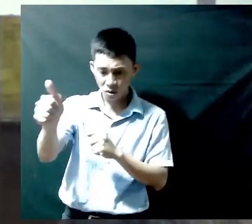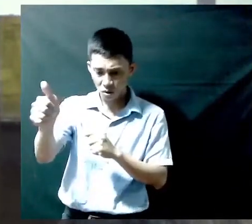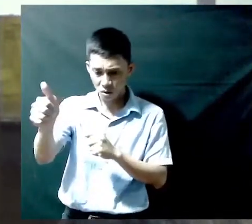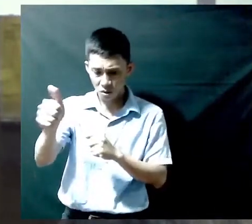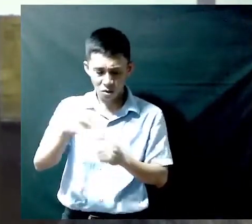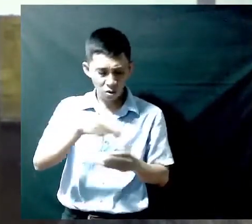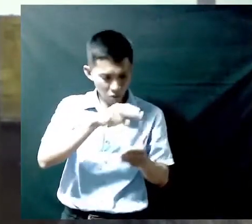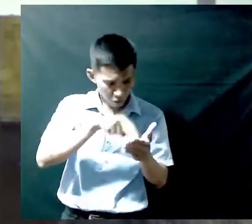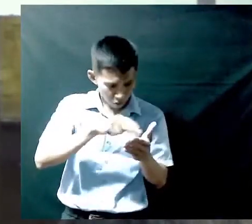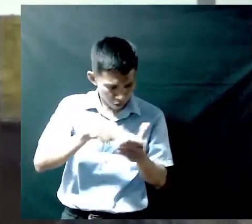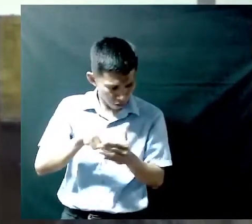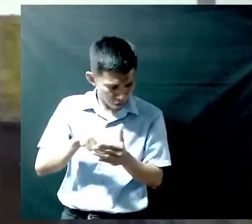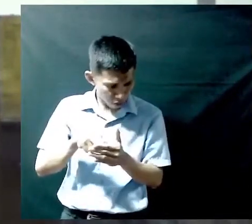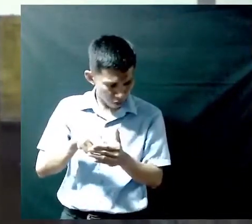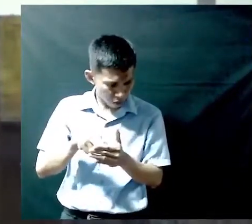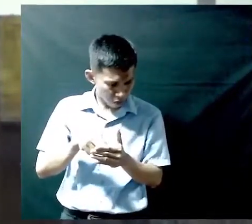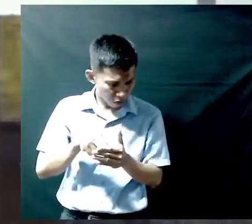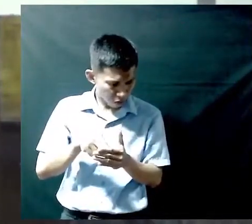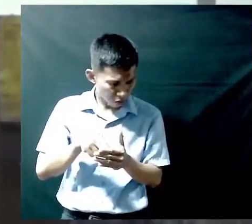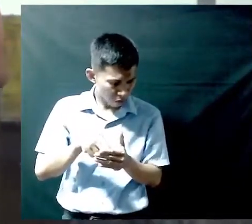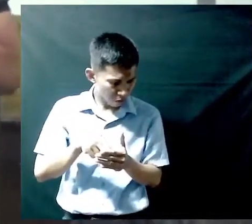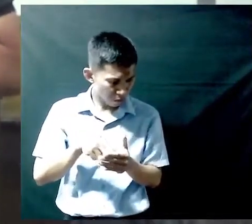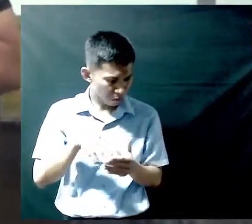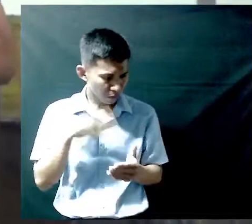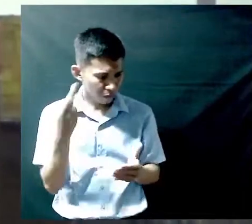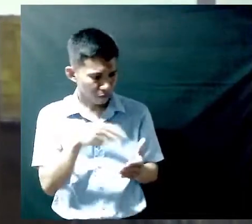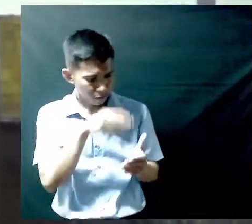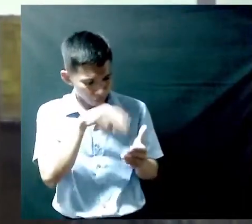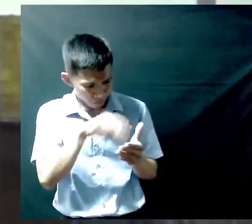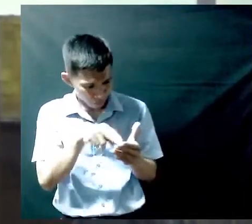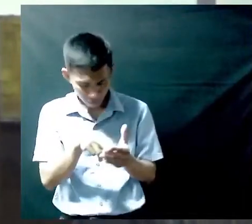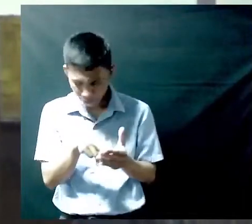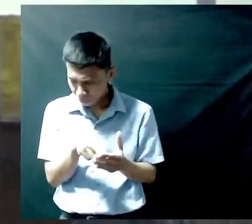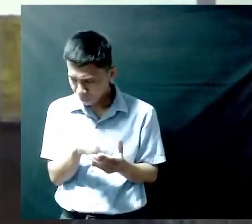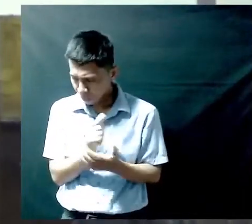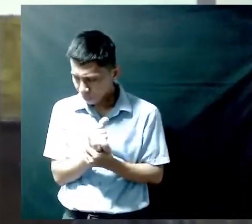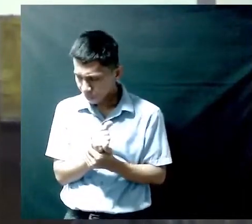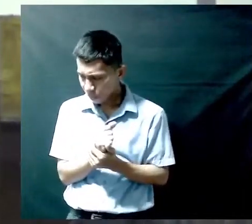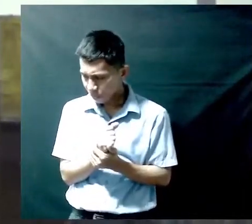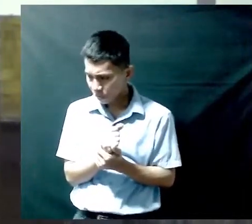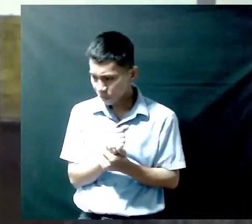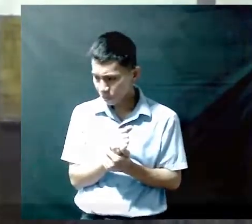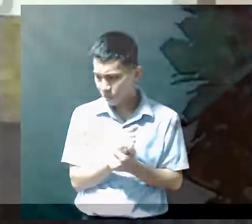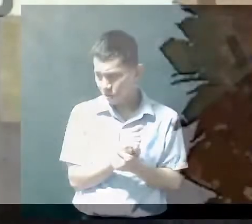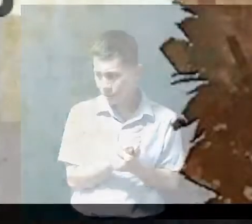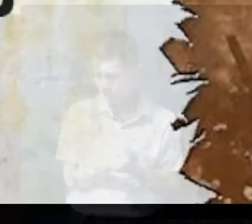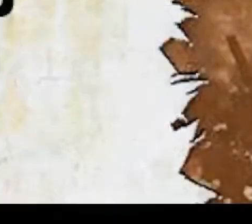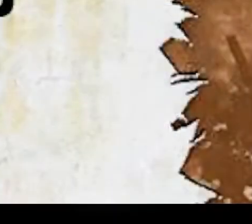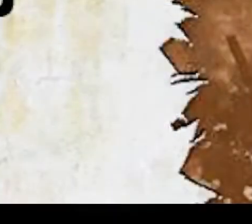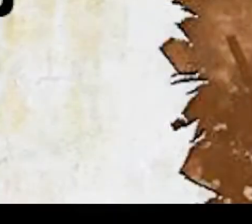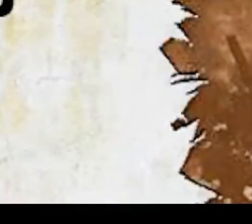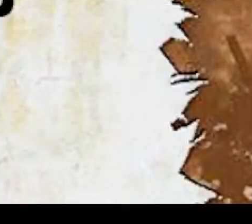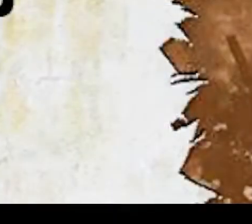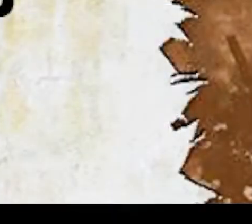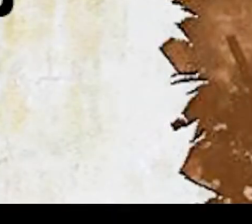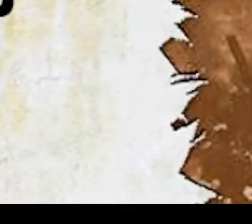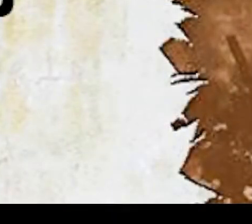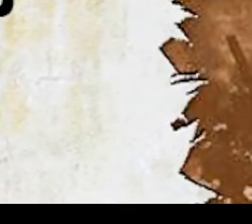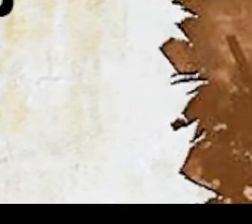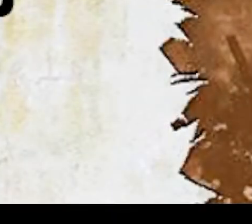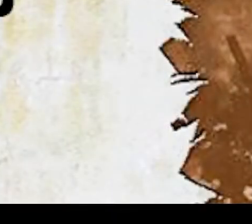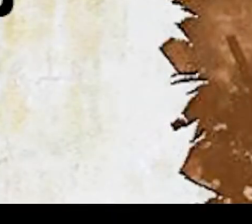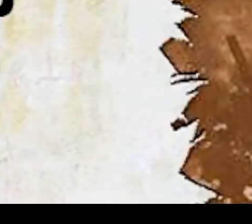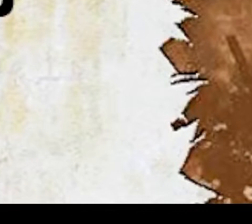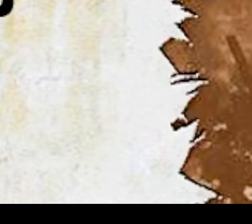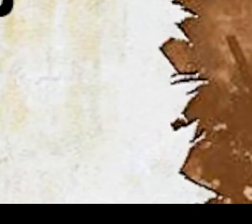written aforetime were written for our learning." So ibig sabihin, lahat ika ng